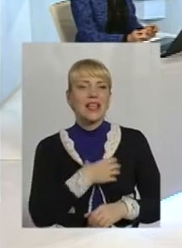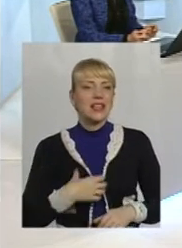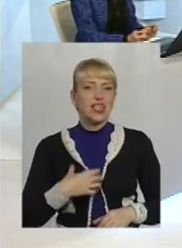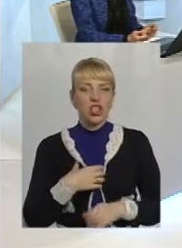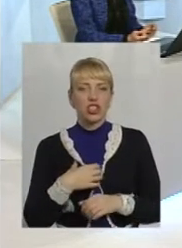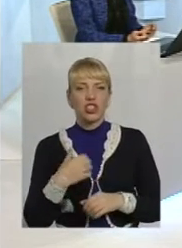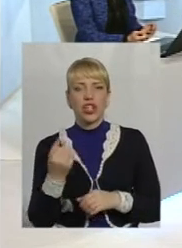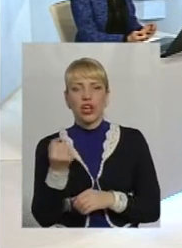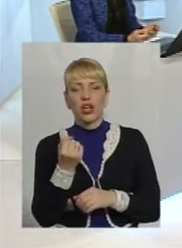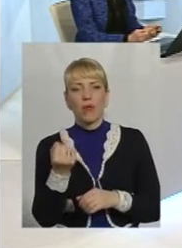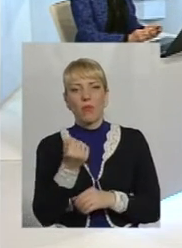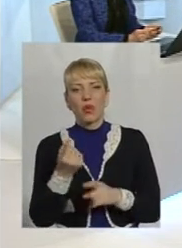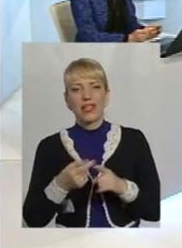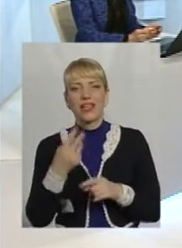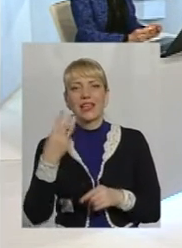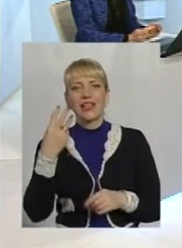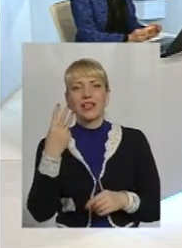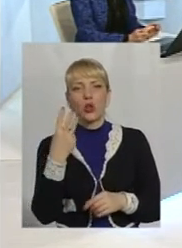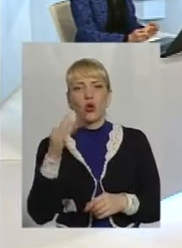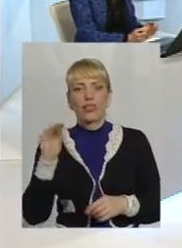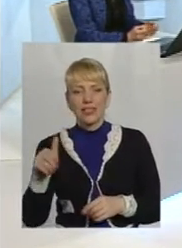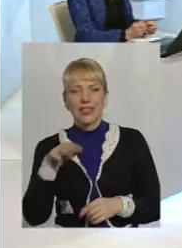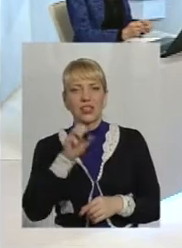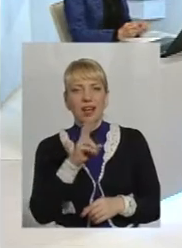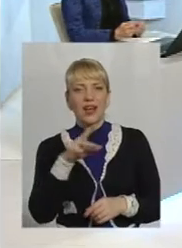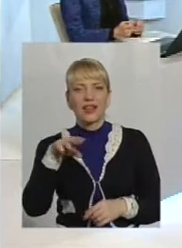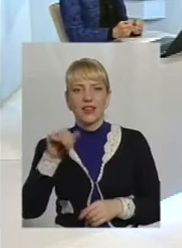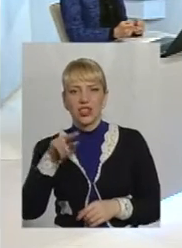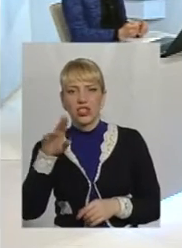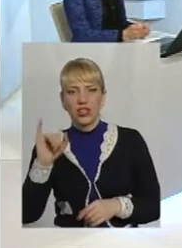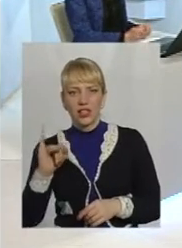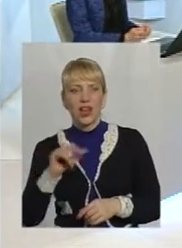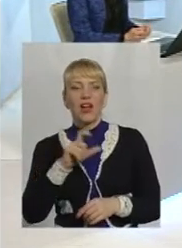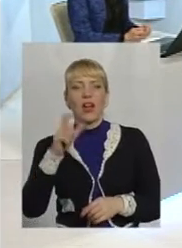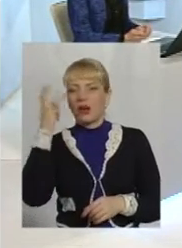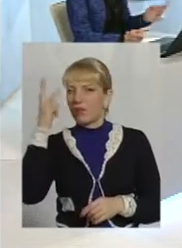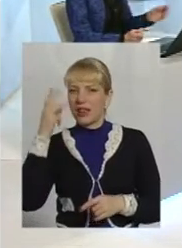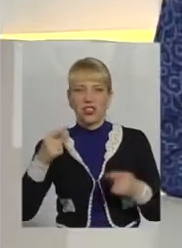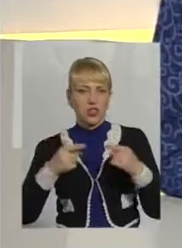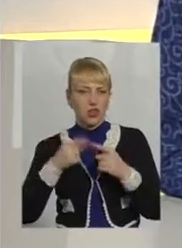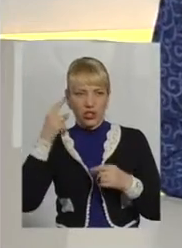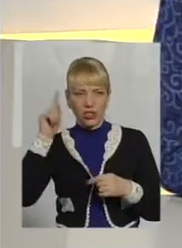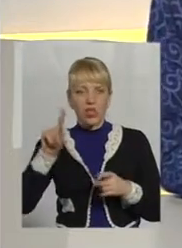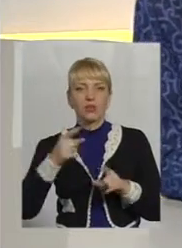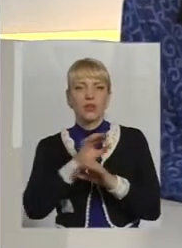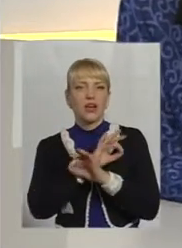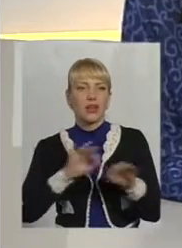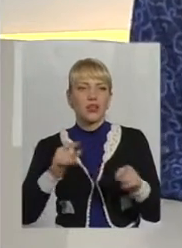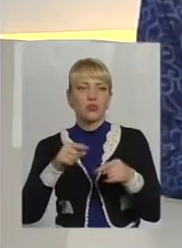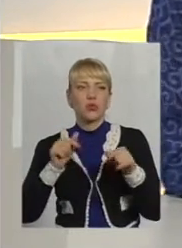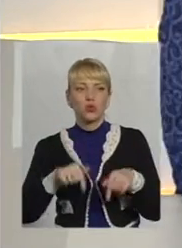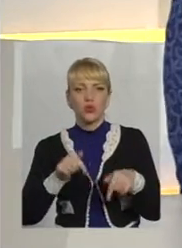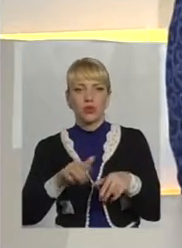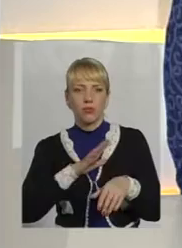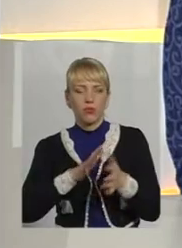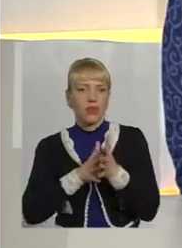і більше 3000 тактичних боєголовок. Я думаю, ядерних. Мешканці Хмельниччини знають про це, що якнайкраще, тому що тут тут тому, саме... що